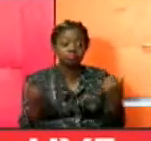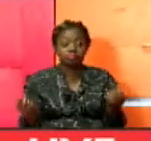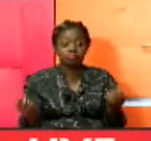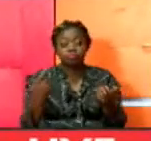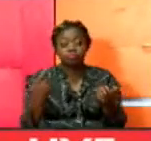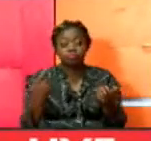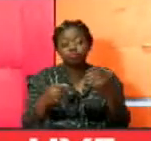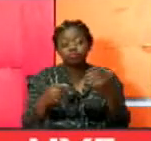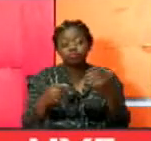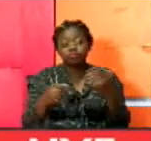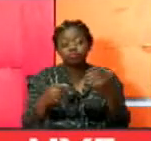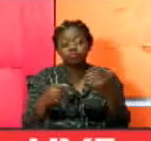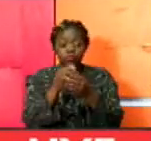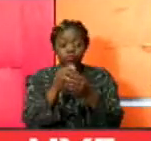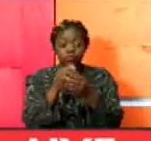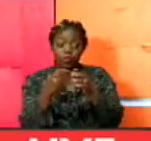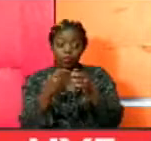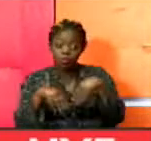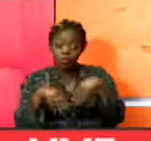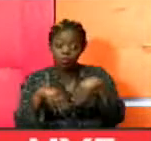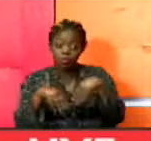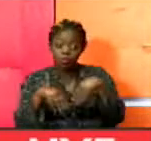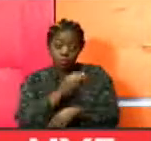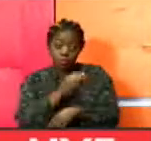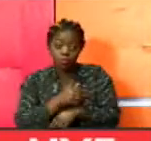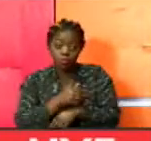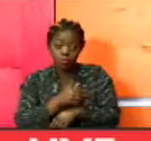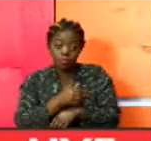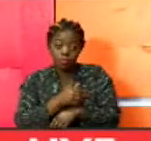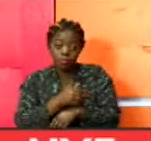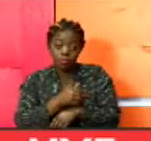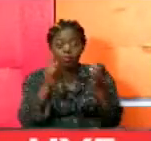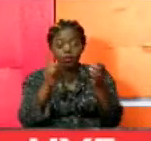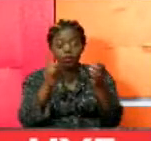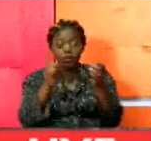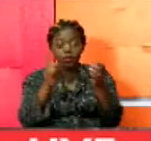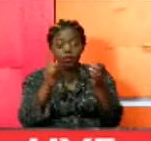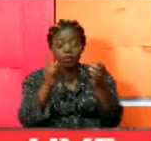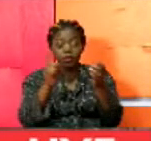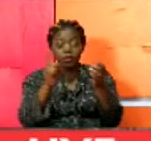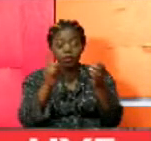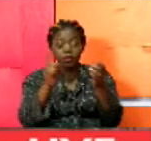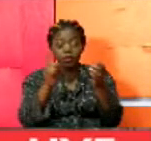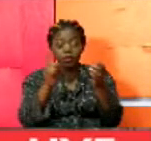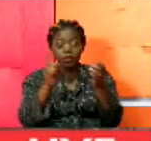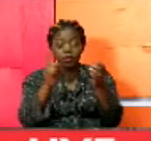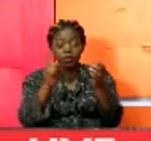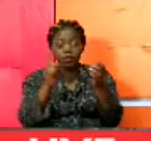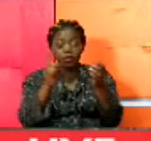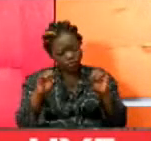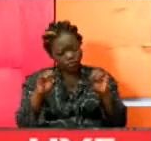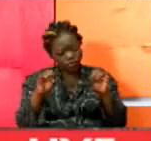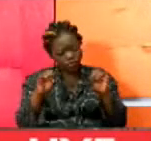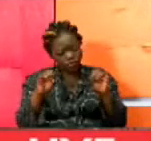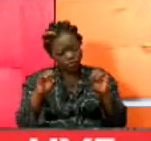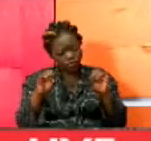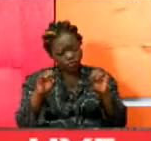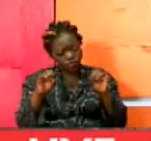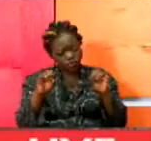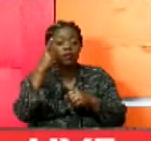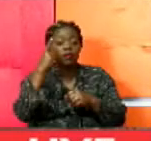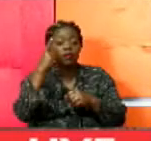agamba nti okukwata obudde kikulu nnyo omukyala w'abaana atuukiriza ibaada. Tugezeeko insha Allah okusuukuka mu budde